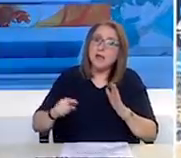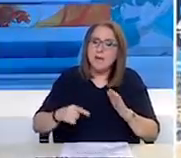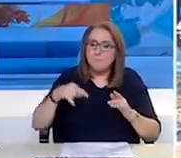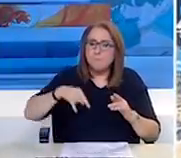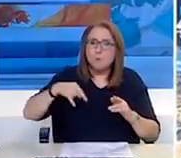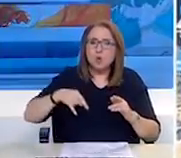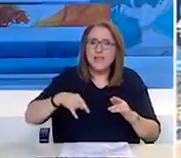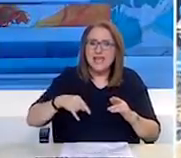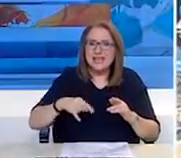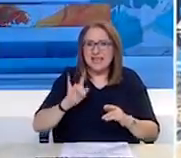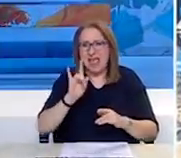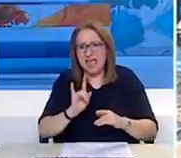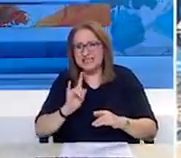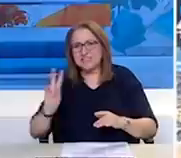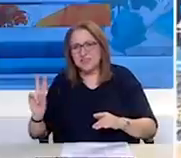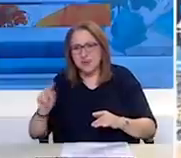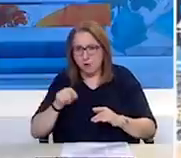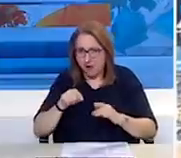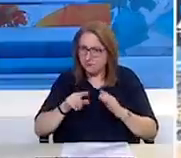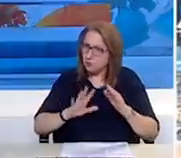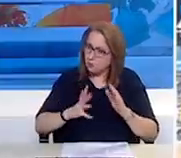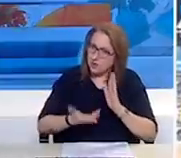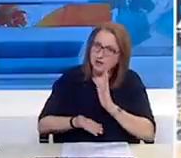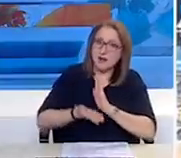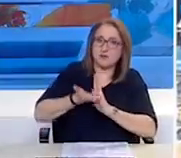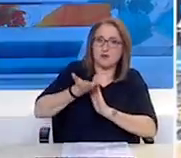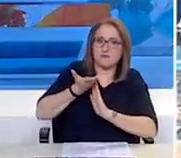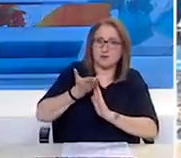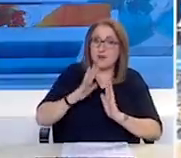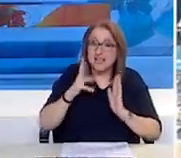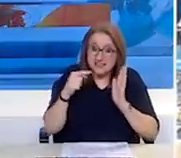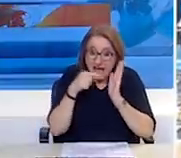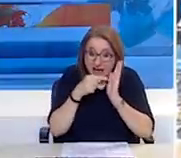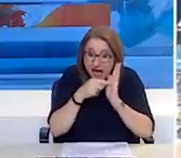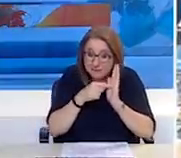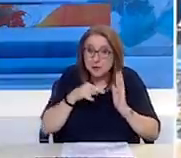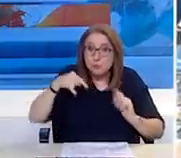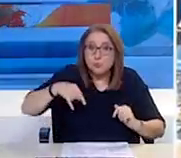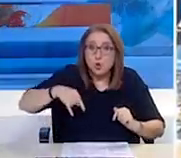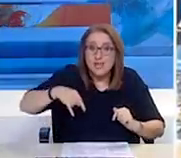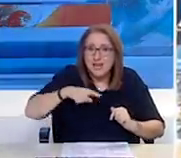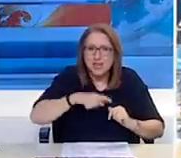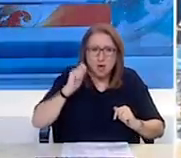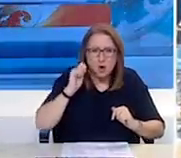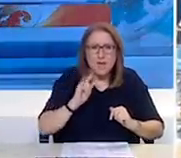καλείται ACE2 και η οποία είναι η πόρτα που χρησιμοποιεί κατά κάποιον τρόπο ο ιός όταν επιτίθεται στα ανθρώπινα κύτταρα για να τα